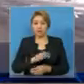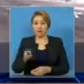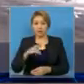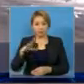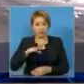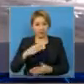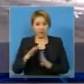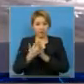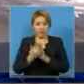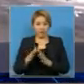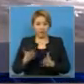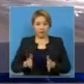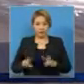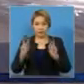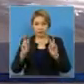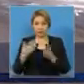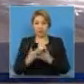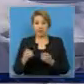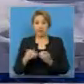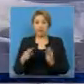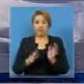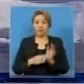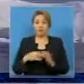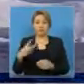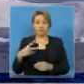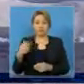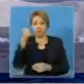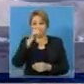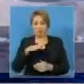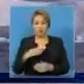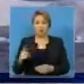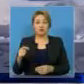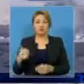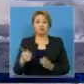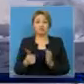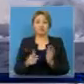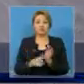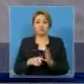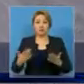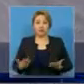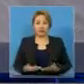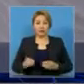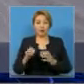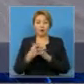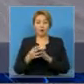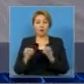құрады. Ауыл ел бесігі жобасы аясында 2019-2020 жылдары 107 мың тұрғыны бар 17